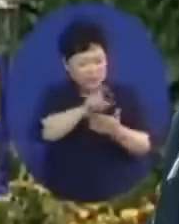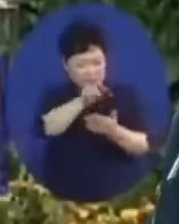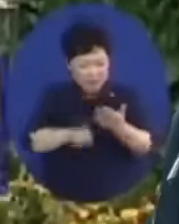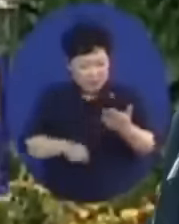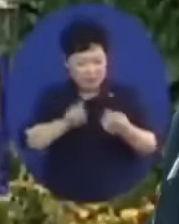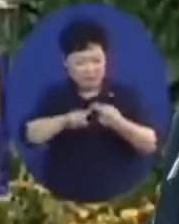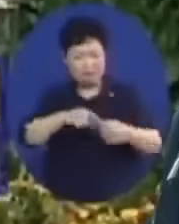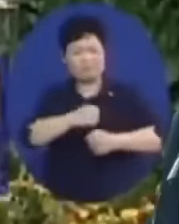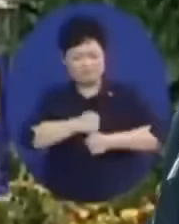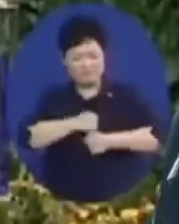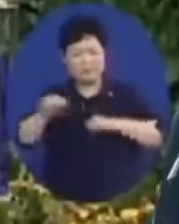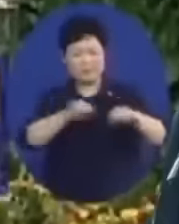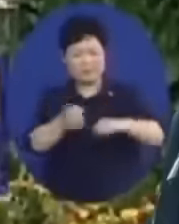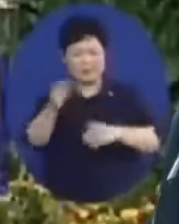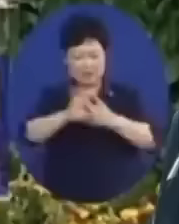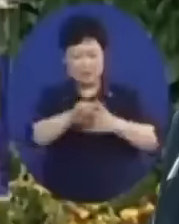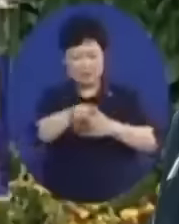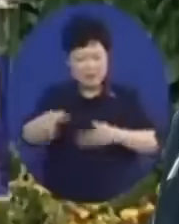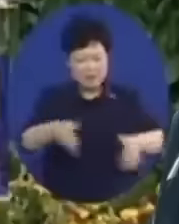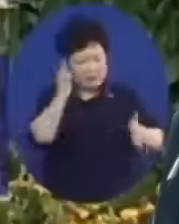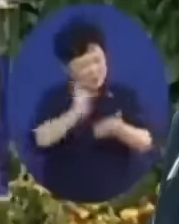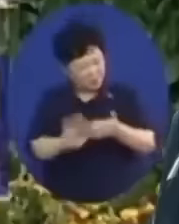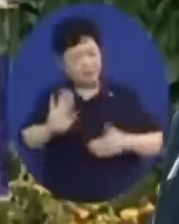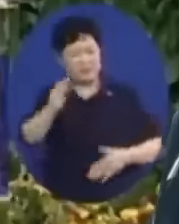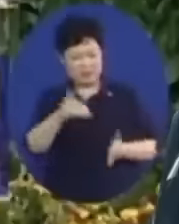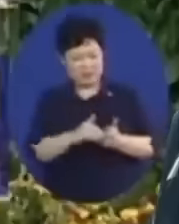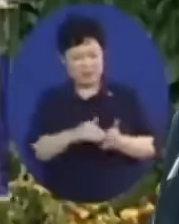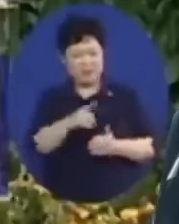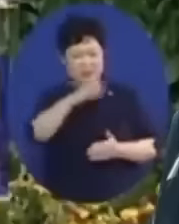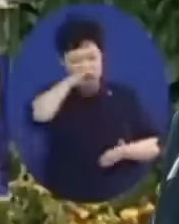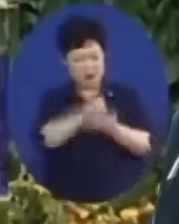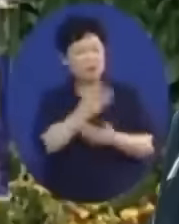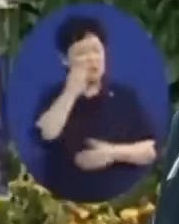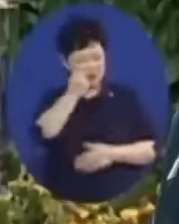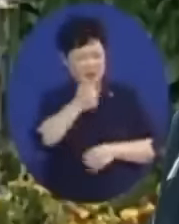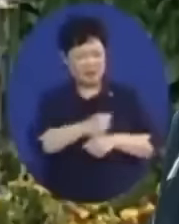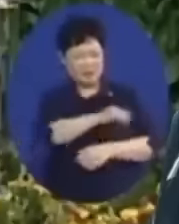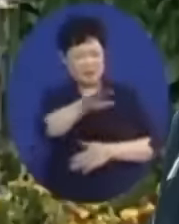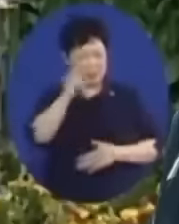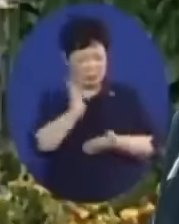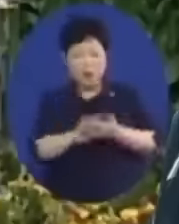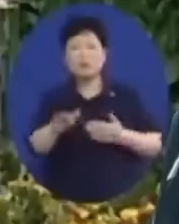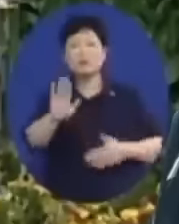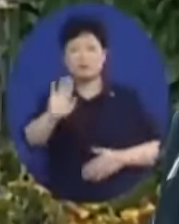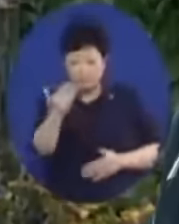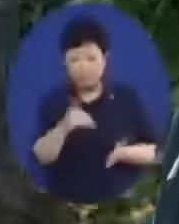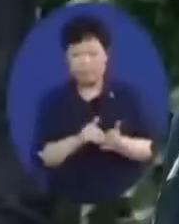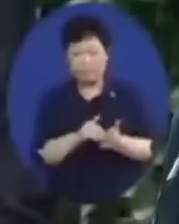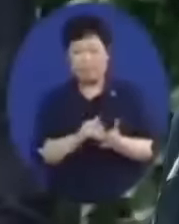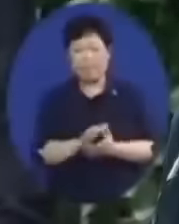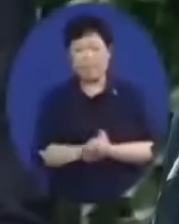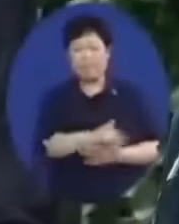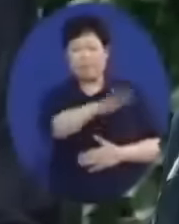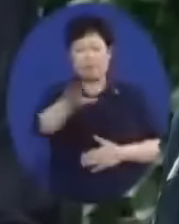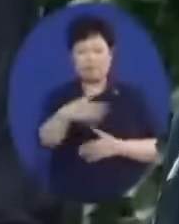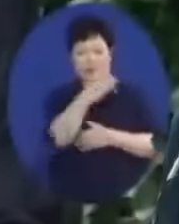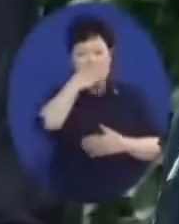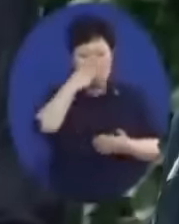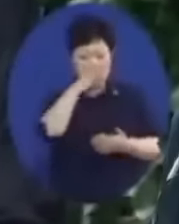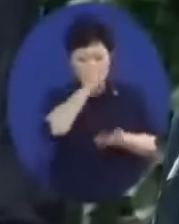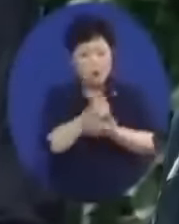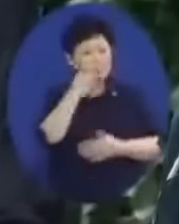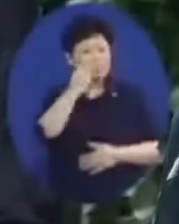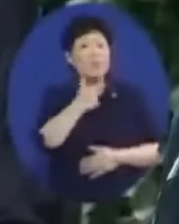다 지켜 행하라. 그래야만 내 길이 평탄하게 될 것이며 내가 형통하리라. 우리가 평탄하게 되고 우리가